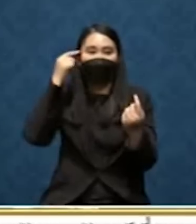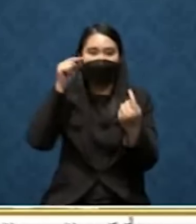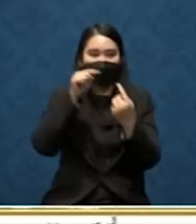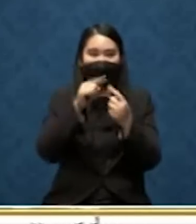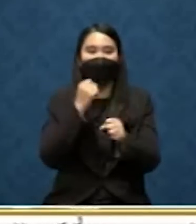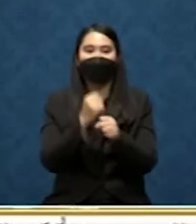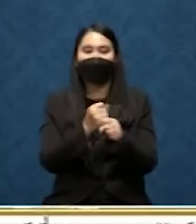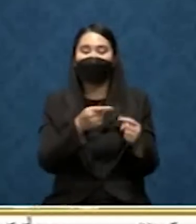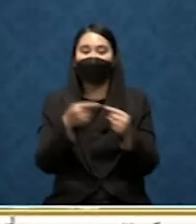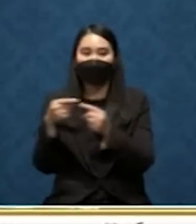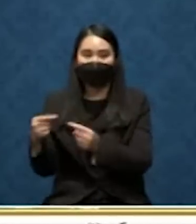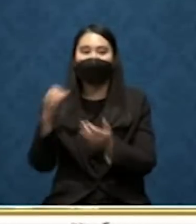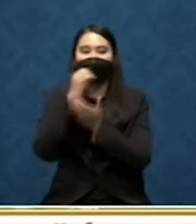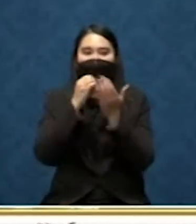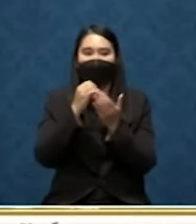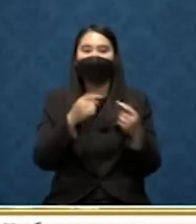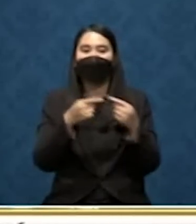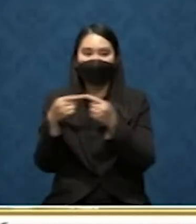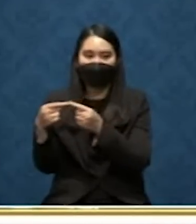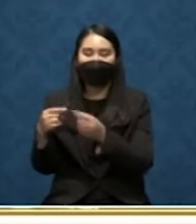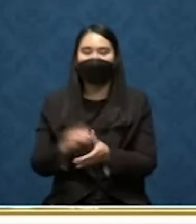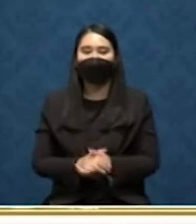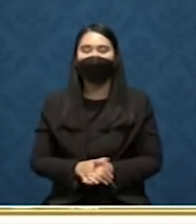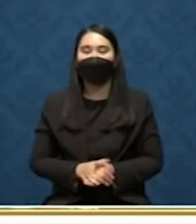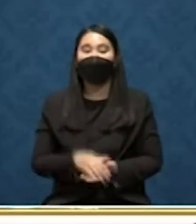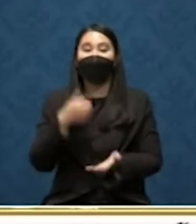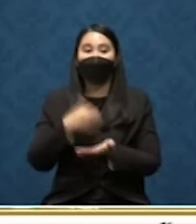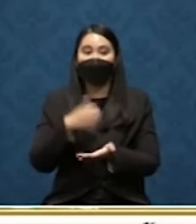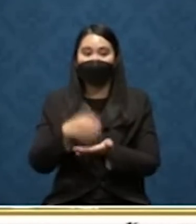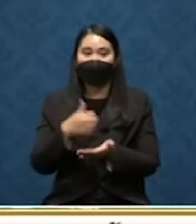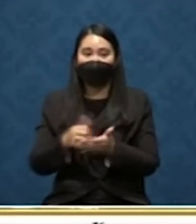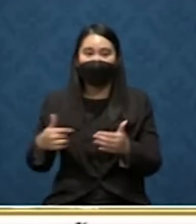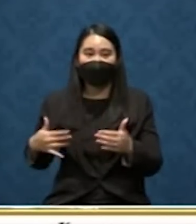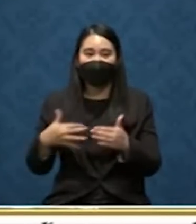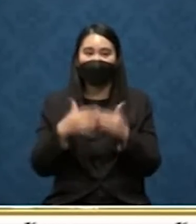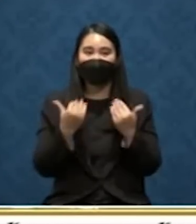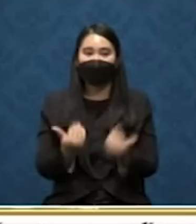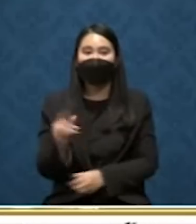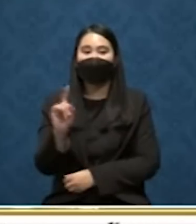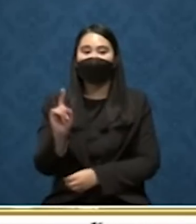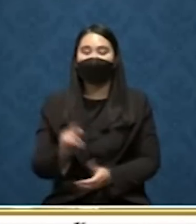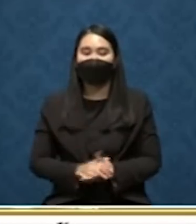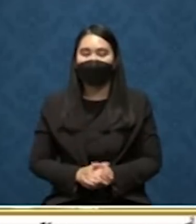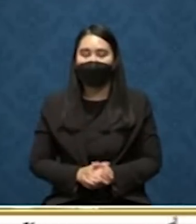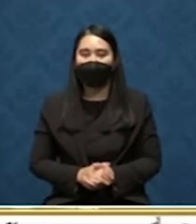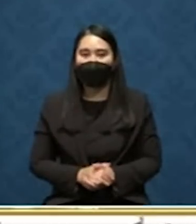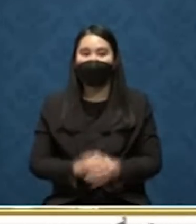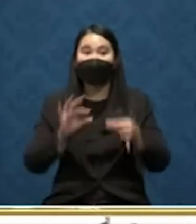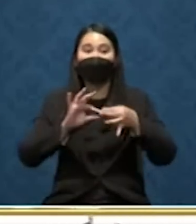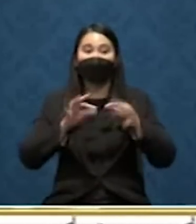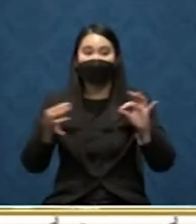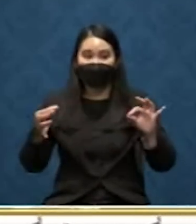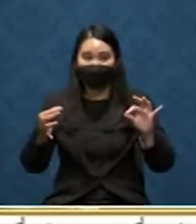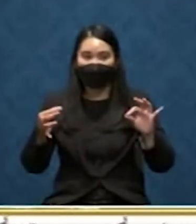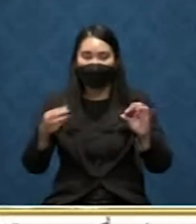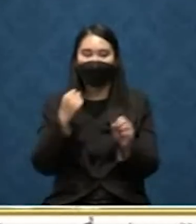องในการทำคดียาเสีติกเล่ามาถตรนเหอะไรคร ชปทครับเมื่อคดีเริมมา